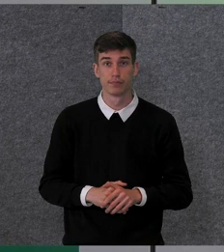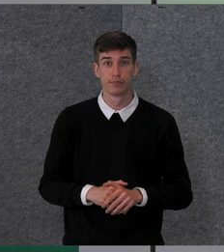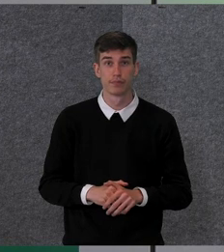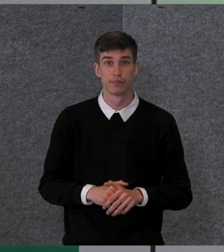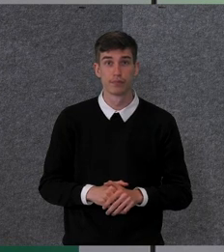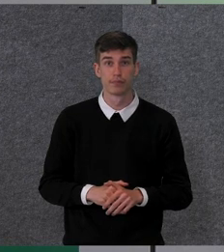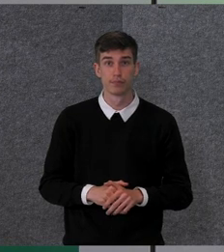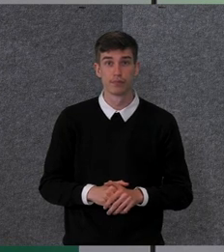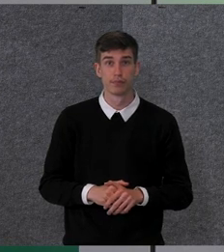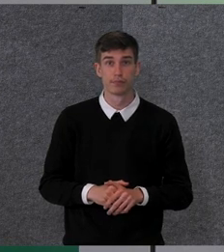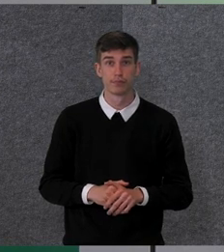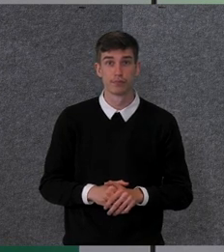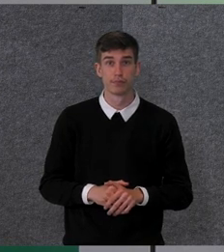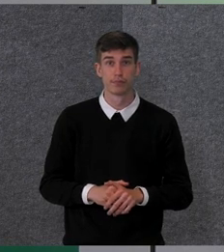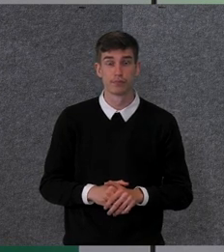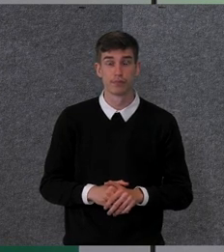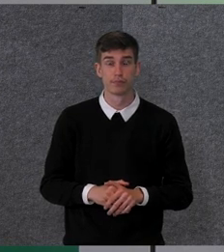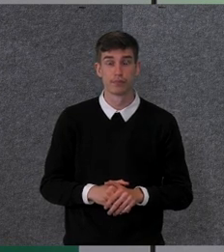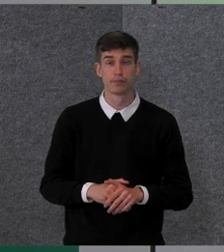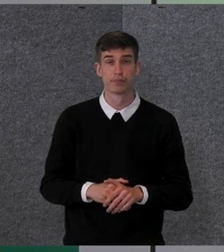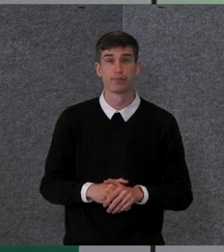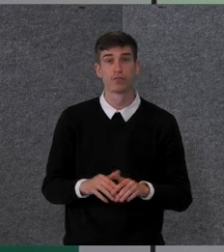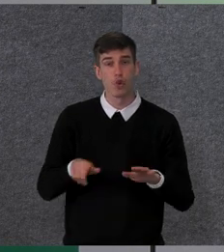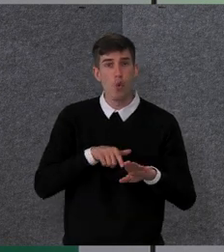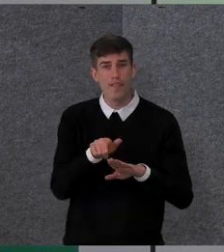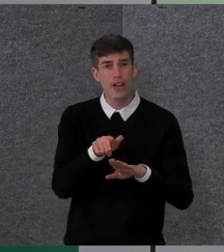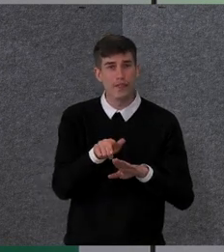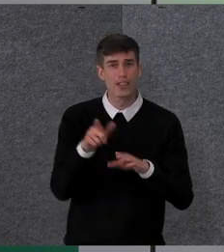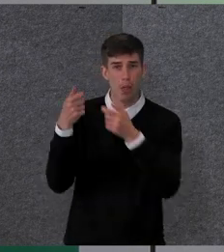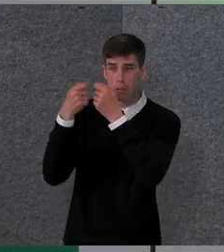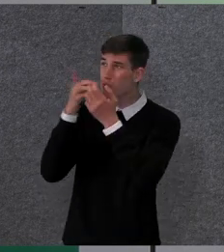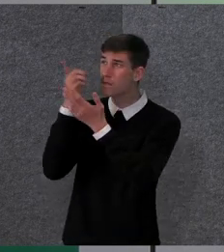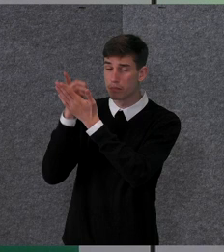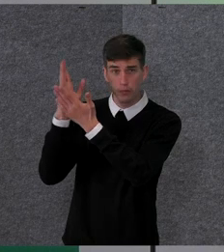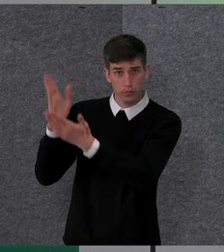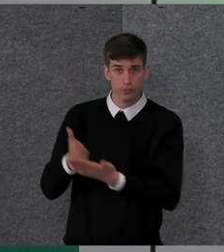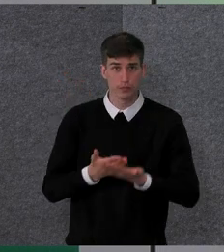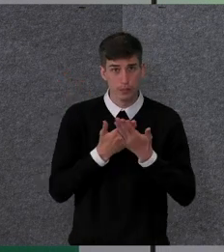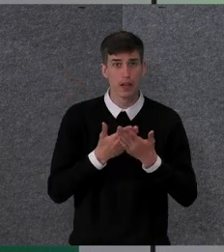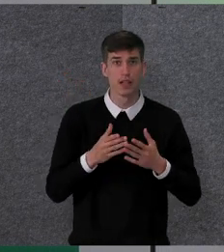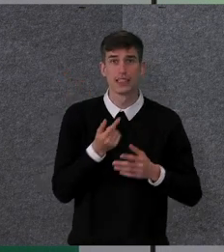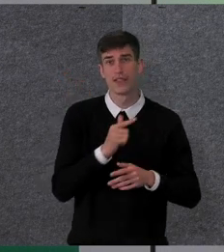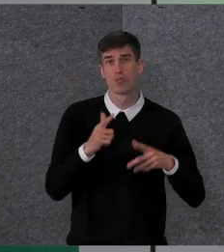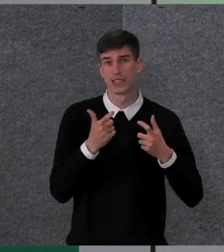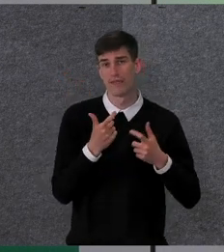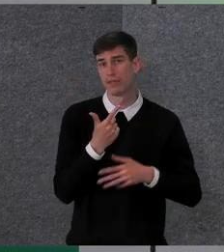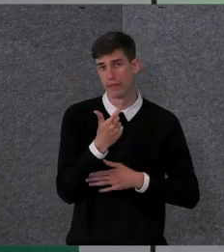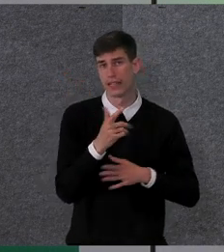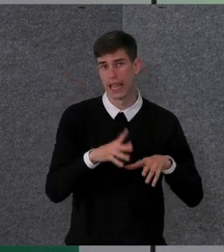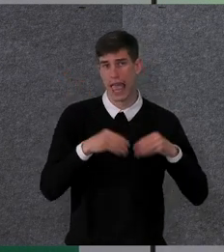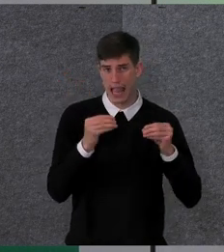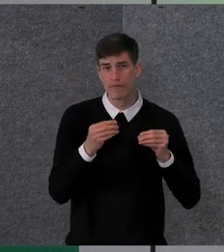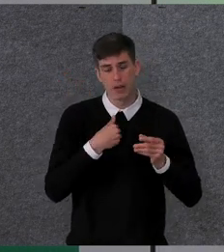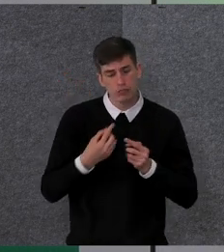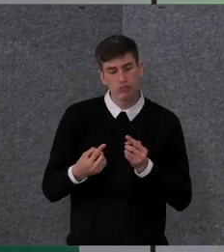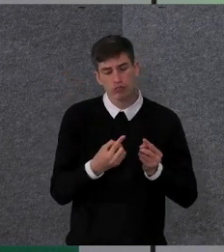auf Bundesebene haben wir dann bei uns in NRW dann ziemlich schnell im Anschluss, Anfang 2020, die Diskussion darüber weitergeführt,